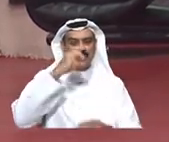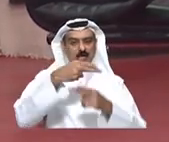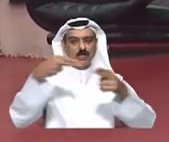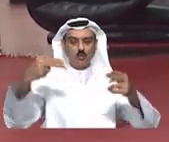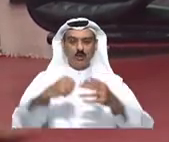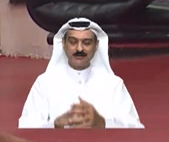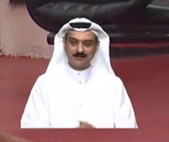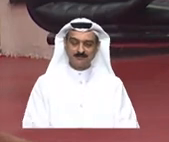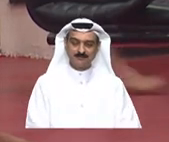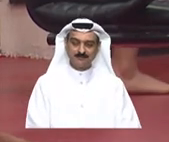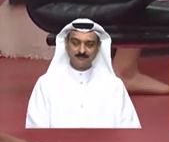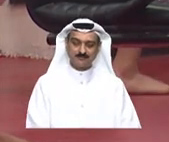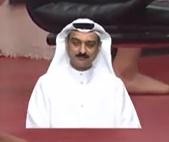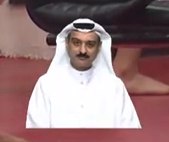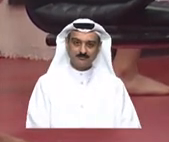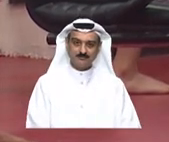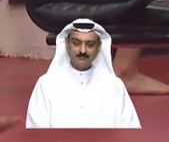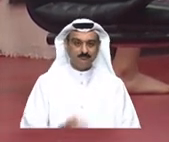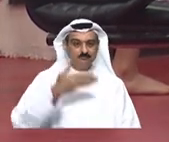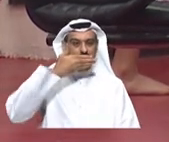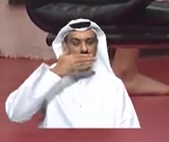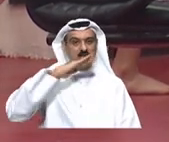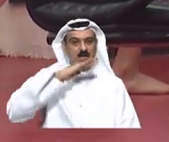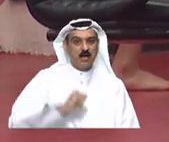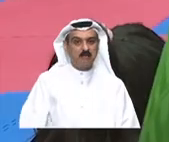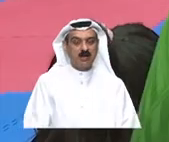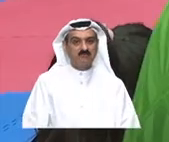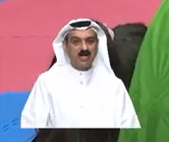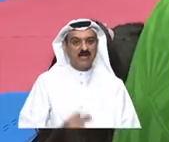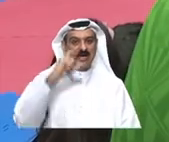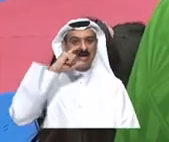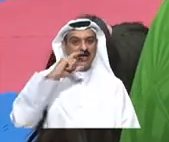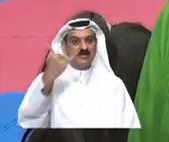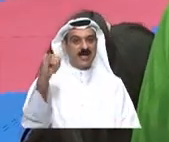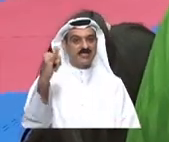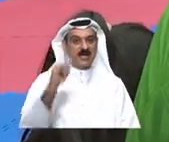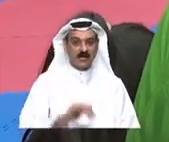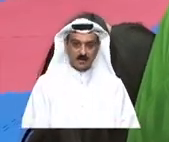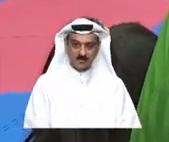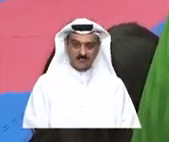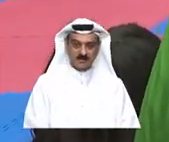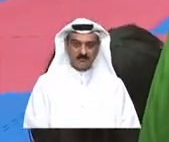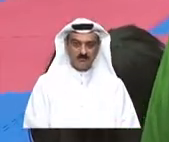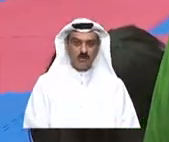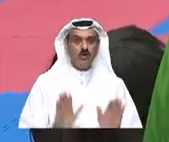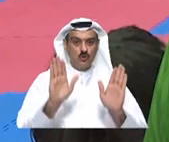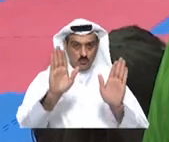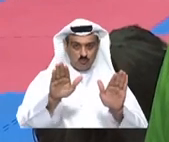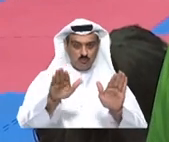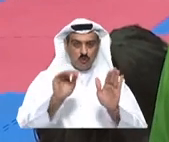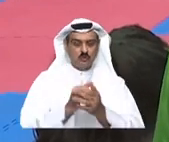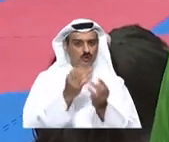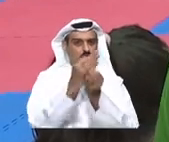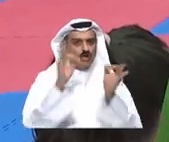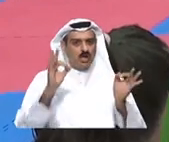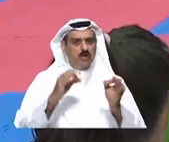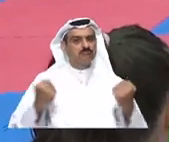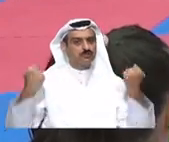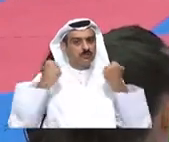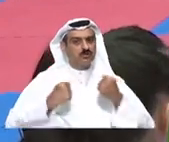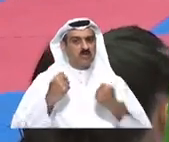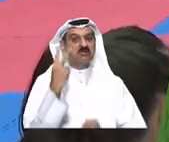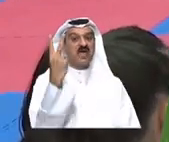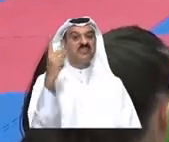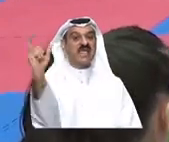المحلية. والله الحمد لله النادي العربي مو مقصر، جايب الاستعدادات للاعبين كلهم، مسويين فتره اعداد صار لنا